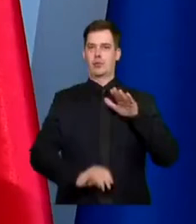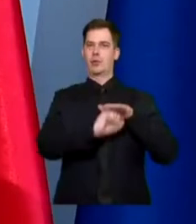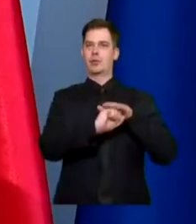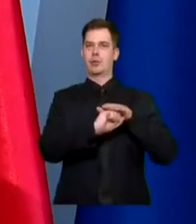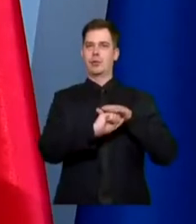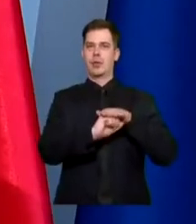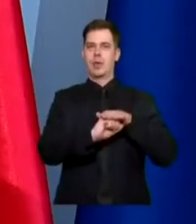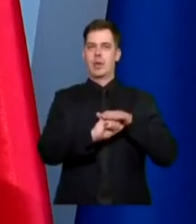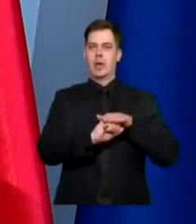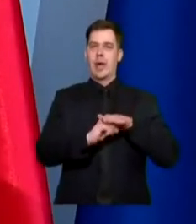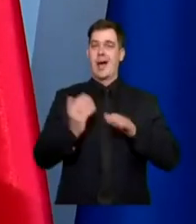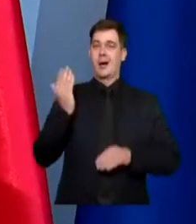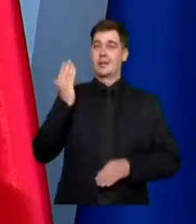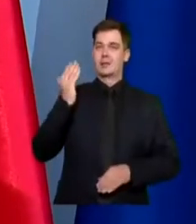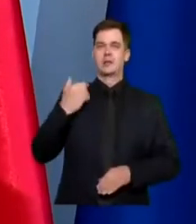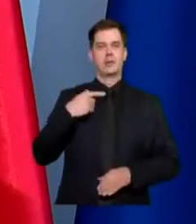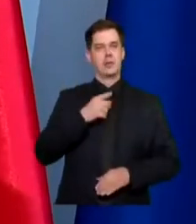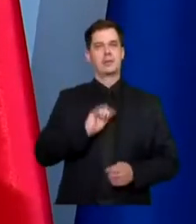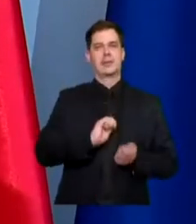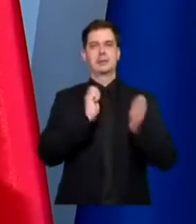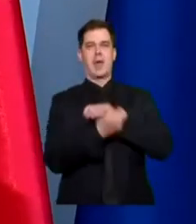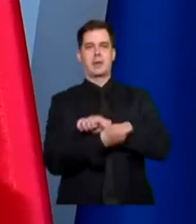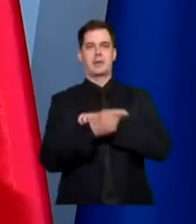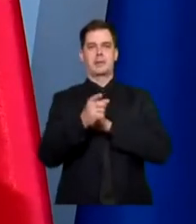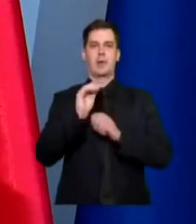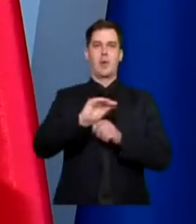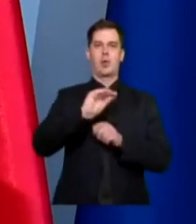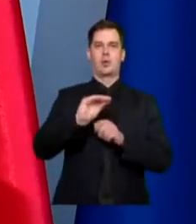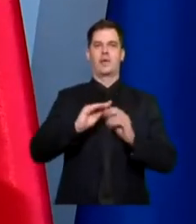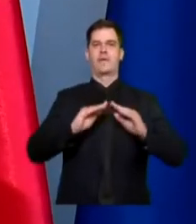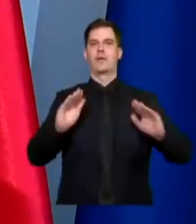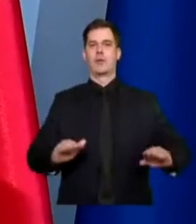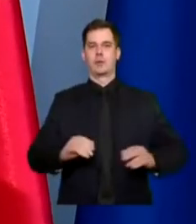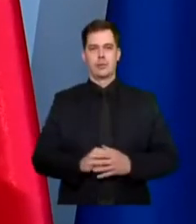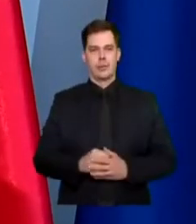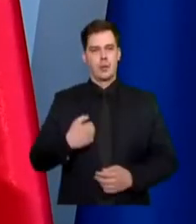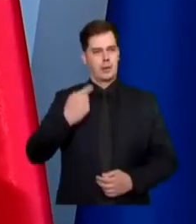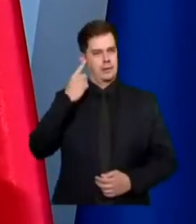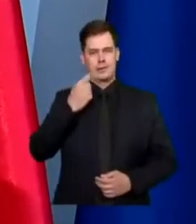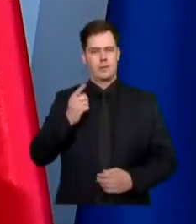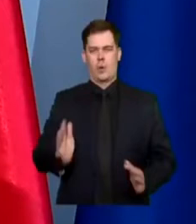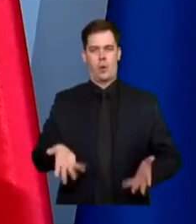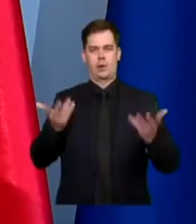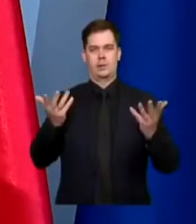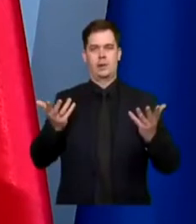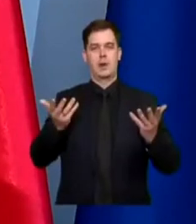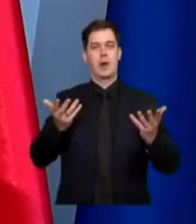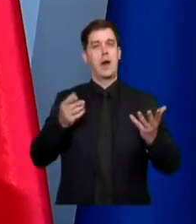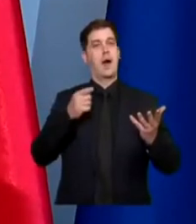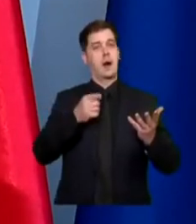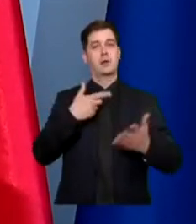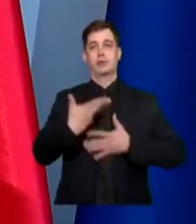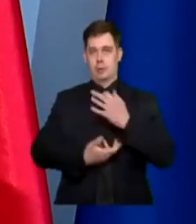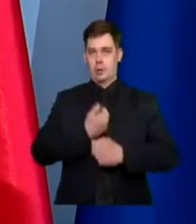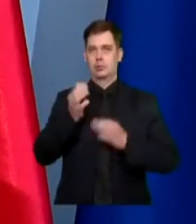w ostatnim czasie musieli przejść na nauczanie zdalne. Wiemy, że nie było to łatwe wyzwanie, ale to nauczanie